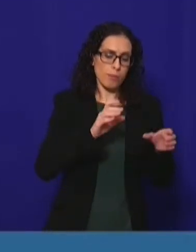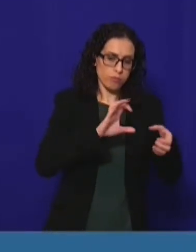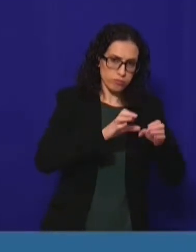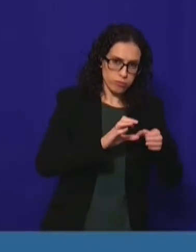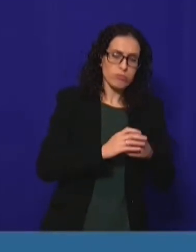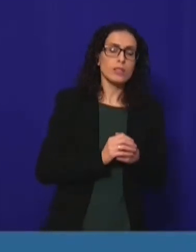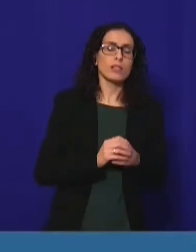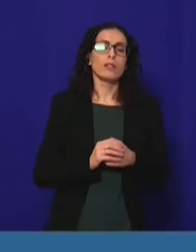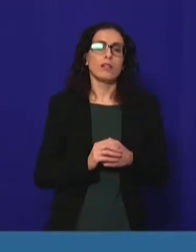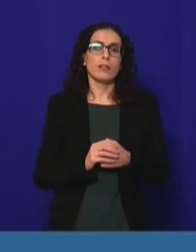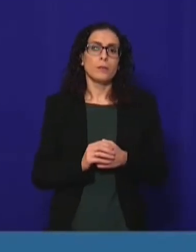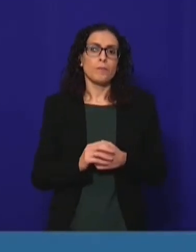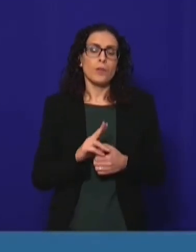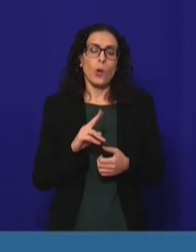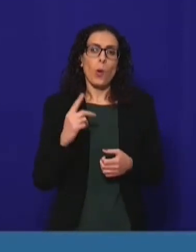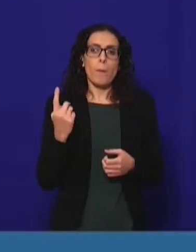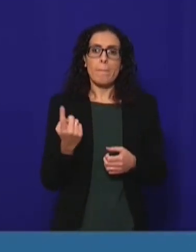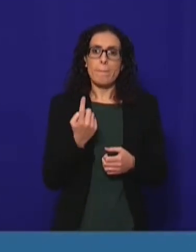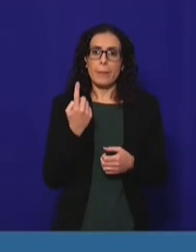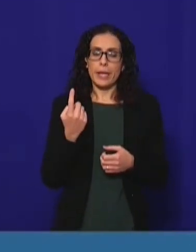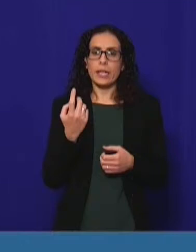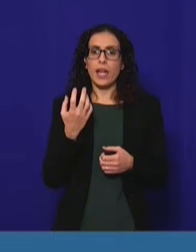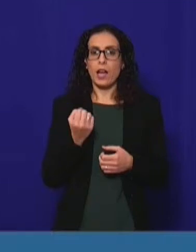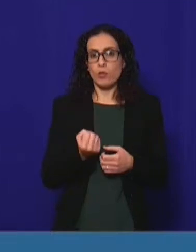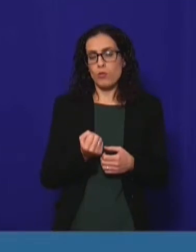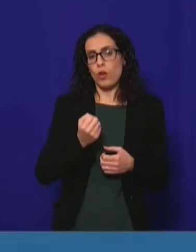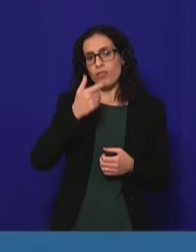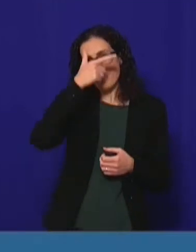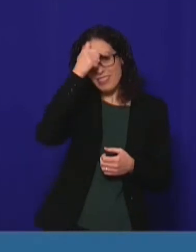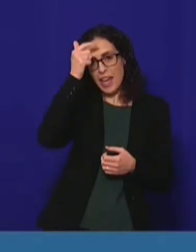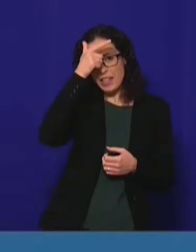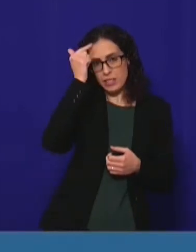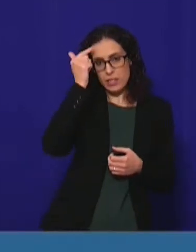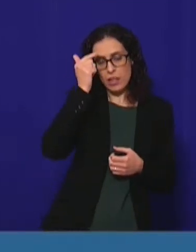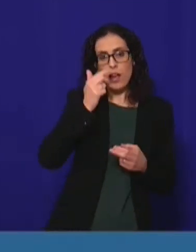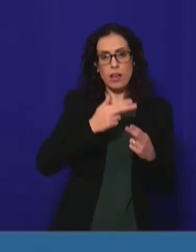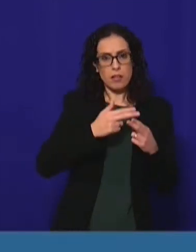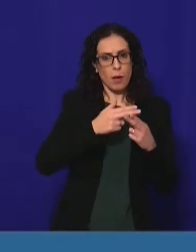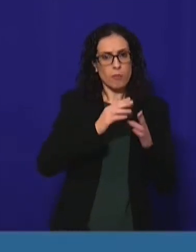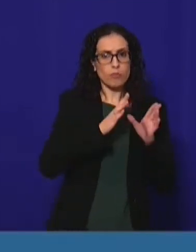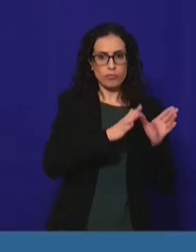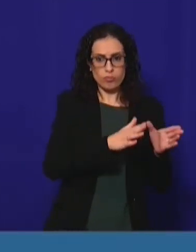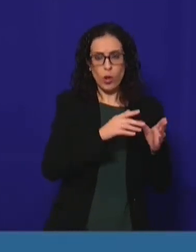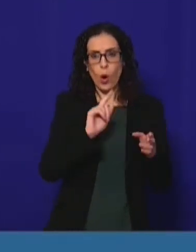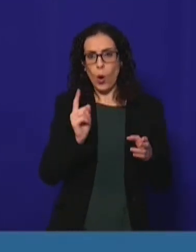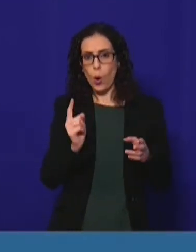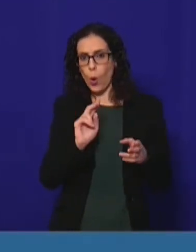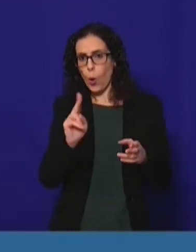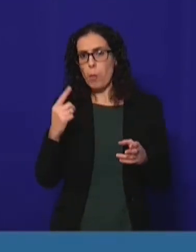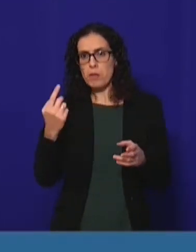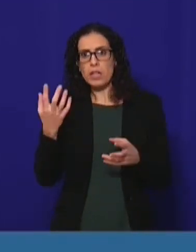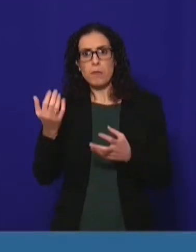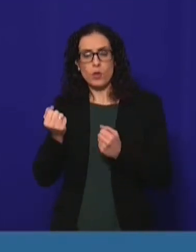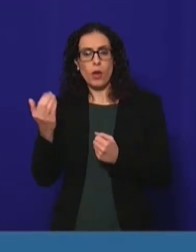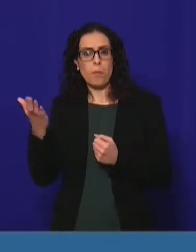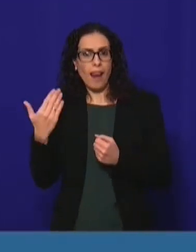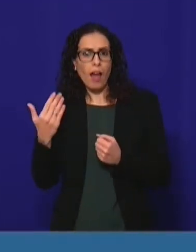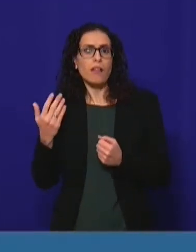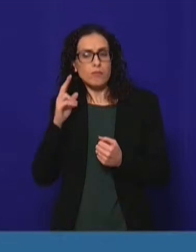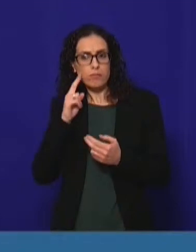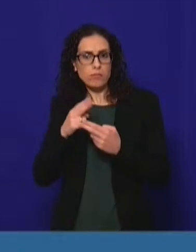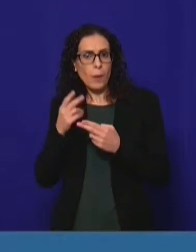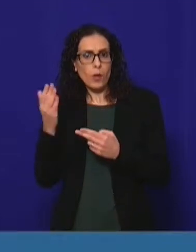li għandhom bżonn ikollhom test permezz tal-PCR, propri jsir bil-PCR u l-ħajn ikun jistgħu jsiru bir-rapid test. Ġifdan huwa